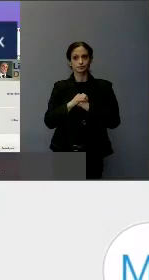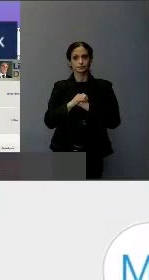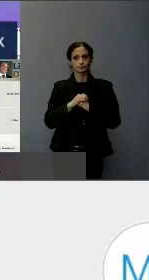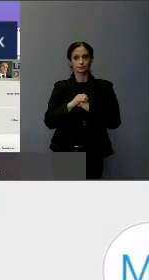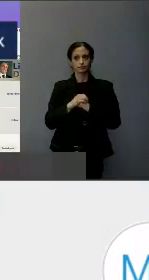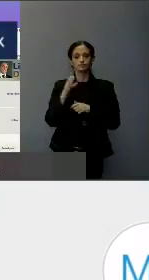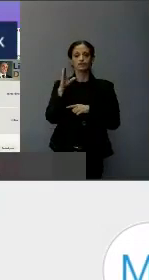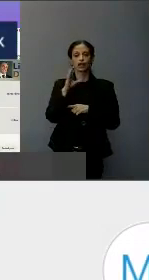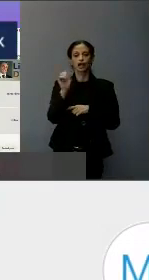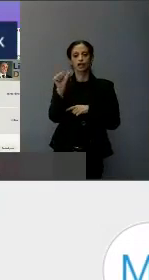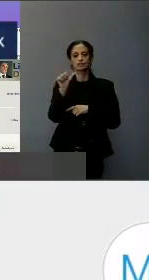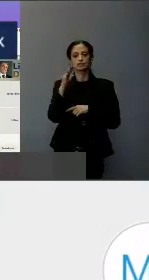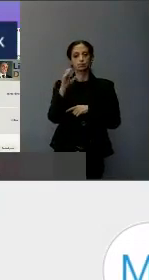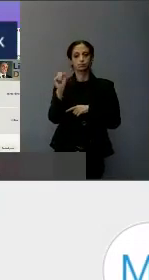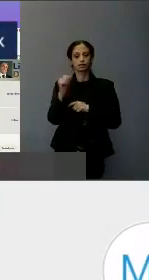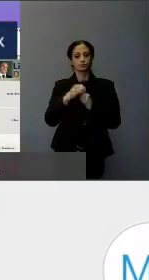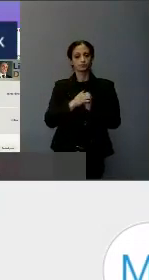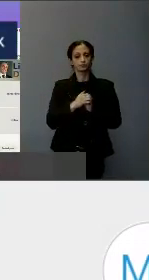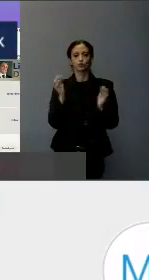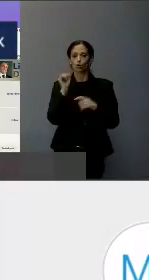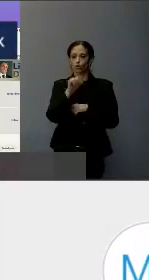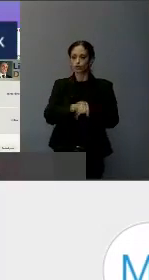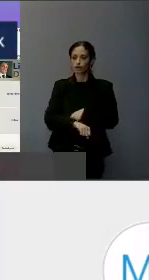consigliere cassiba contrario